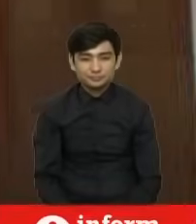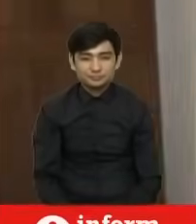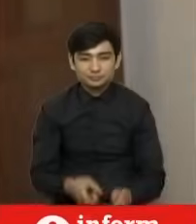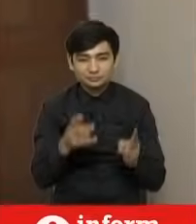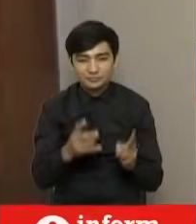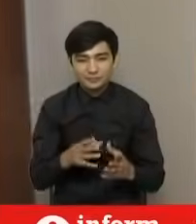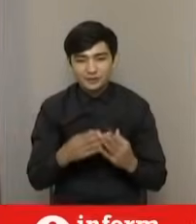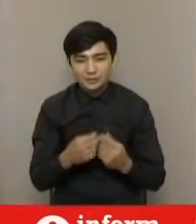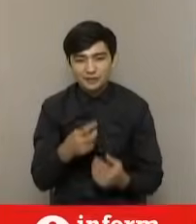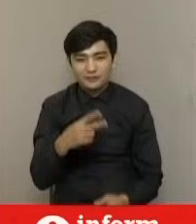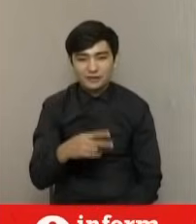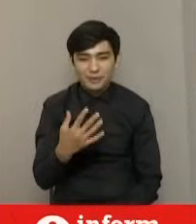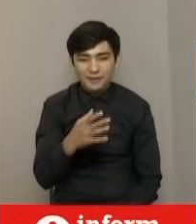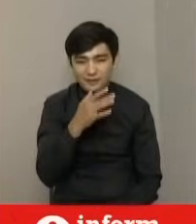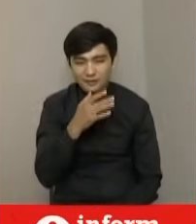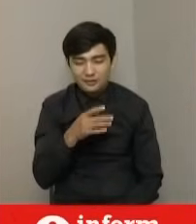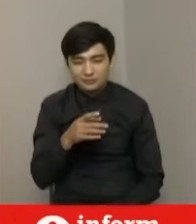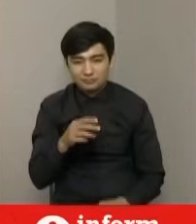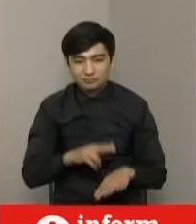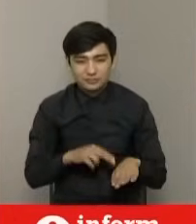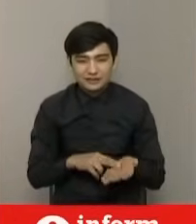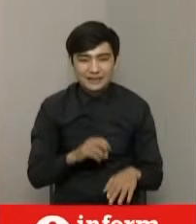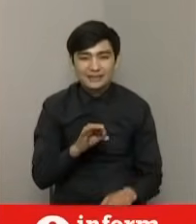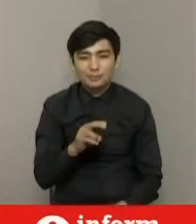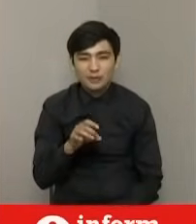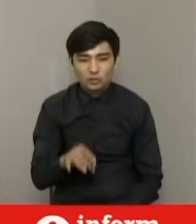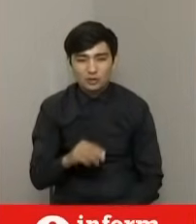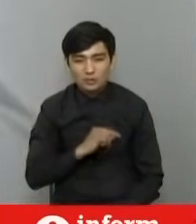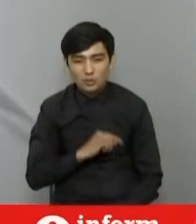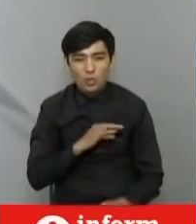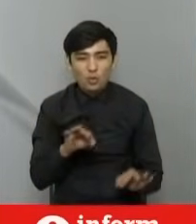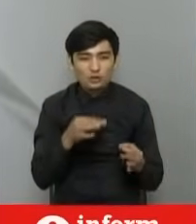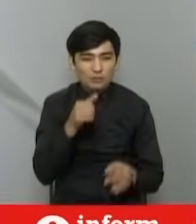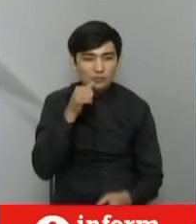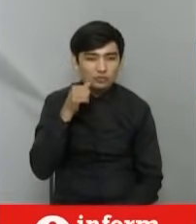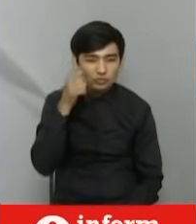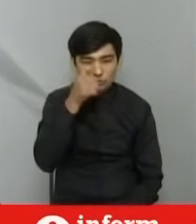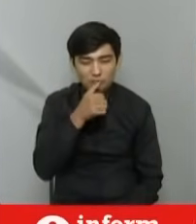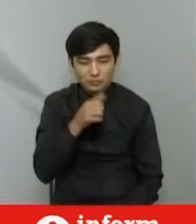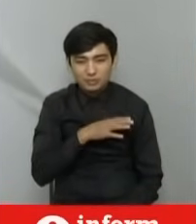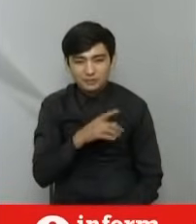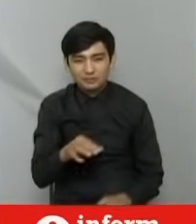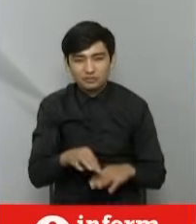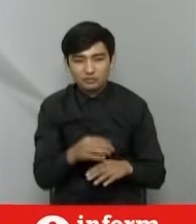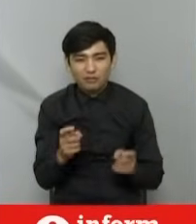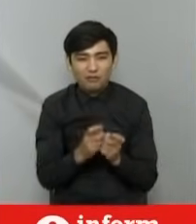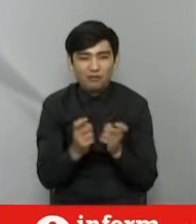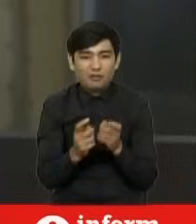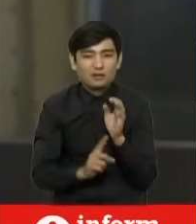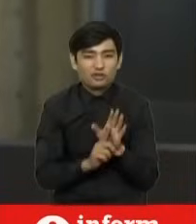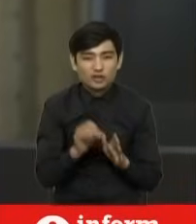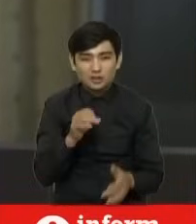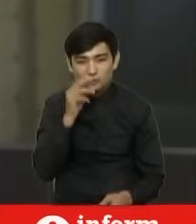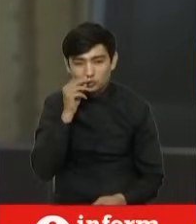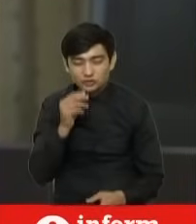Трагедия в семье 25-летнего патрульного инспектора разыгралась осенью прошлого года. Между супругами вспыхнула ссора.